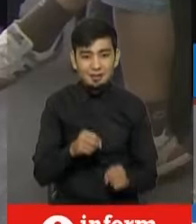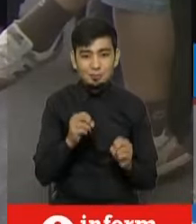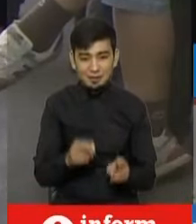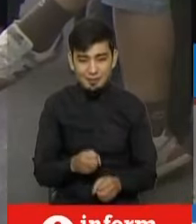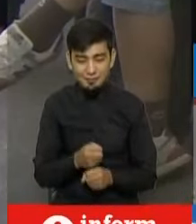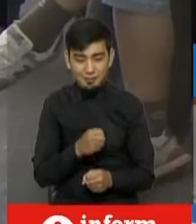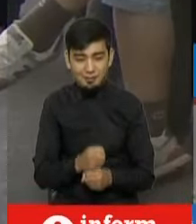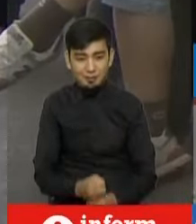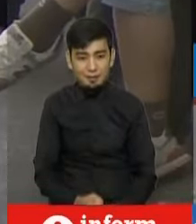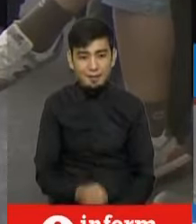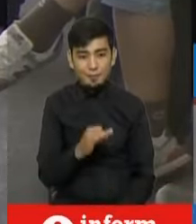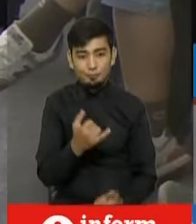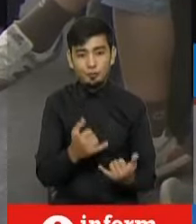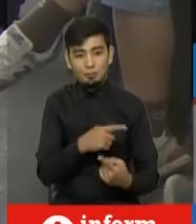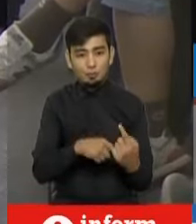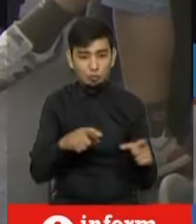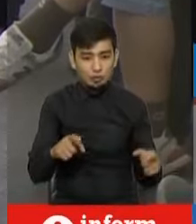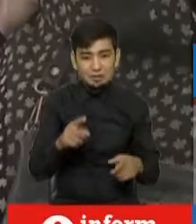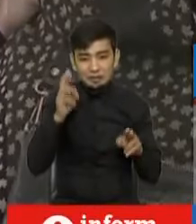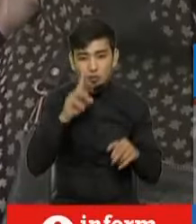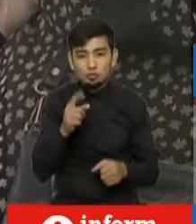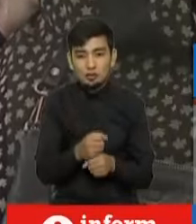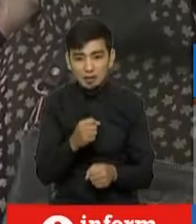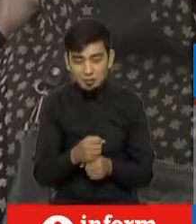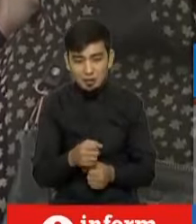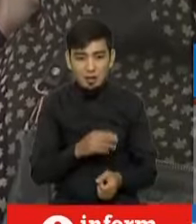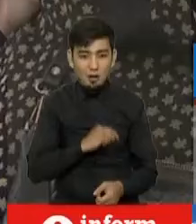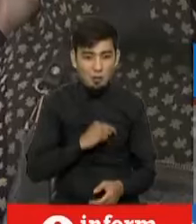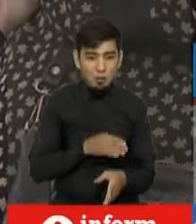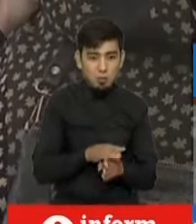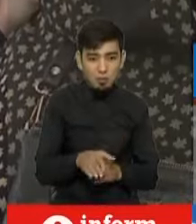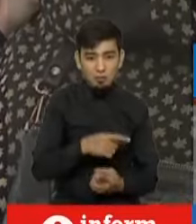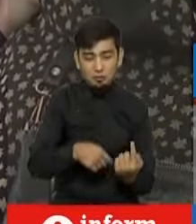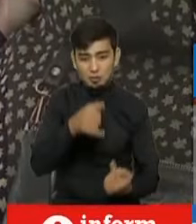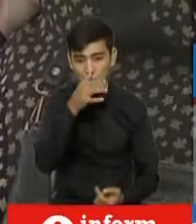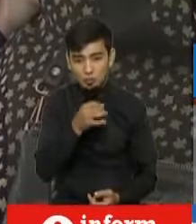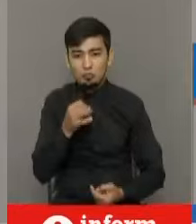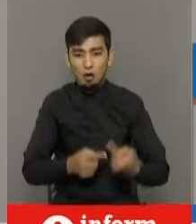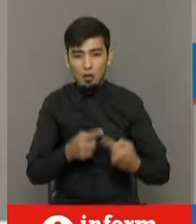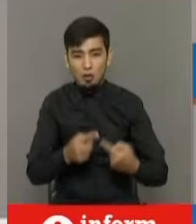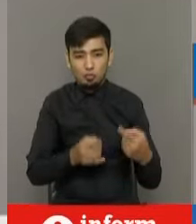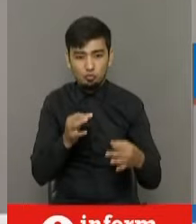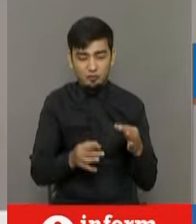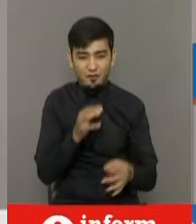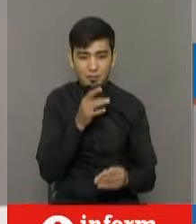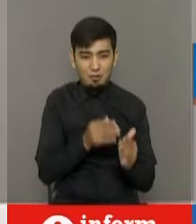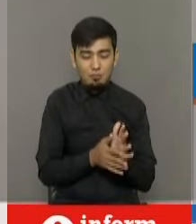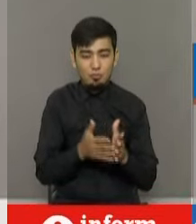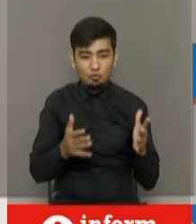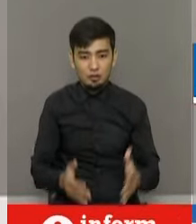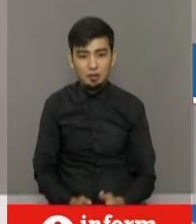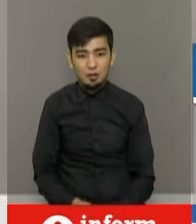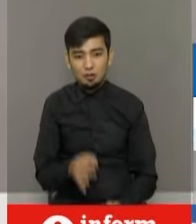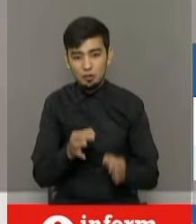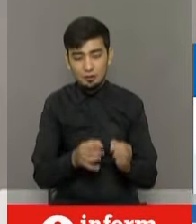делается. Сейчас предприниматели не знают, что делать. Работать в полный оборот не могут, так как идут судебные процессы. В связи с судебными тяжбами